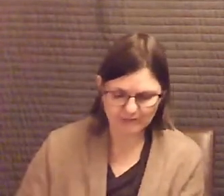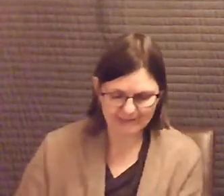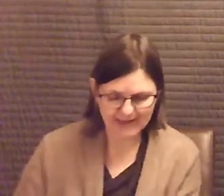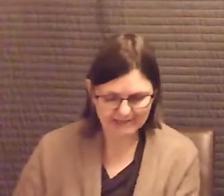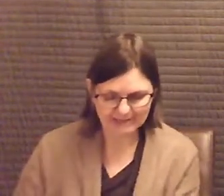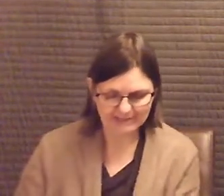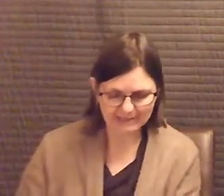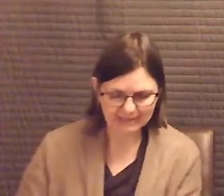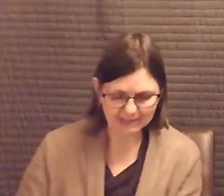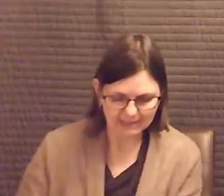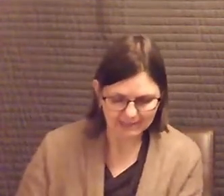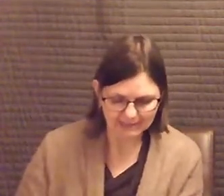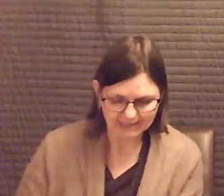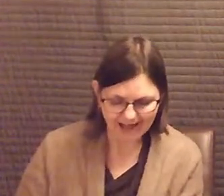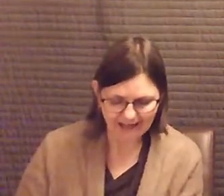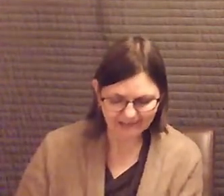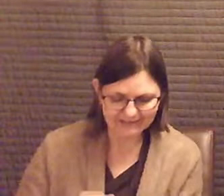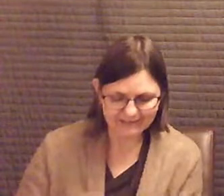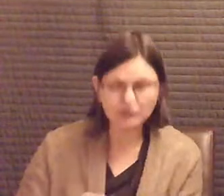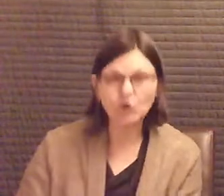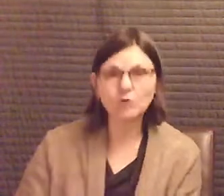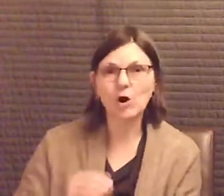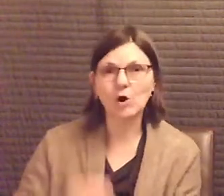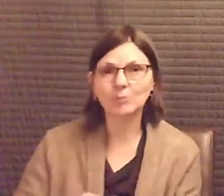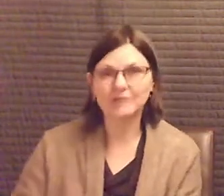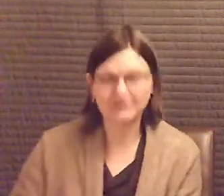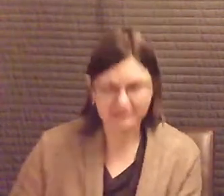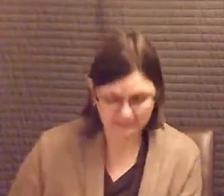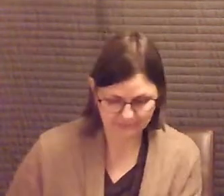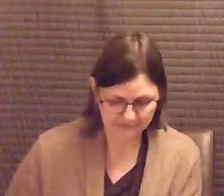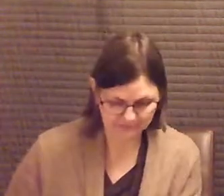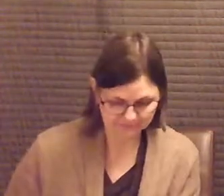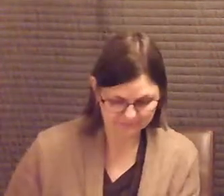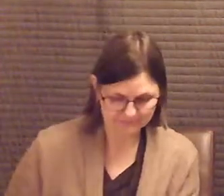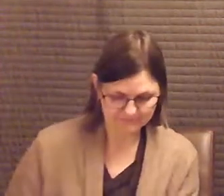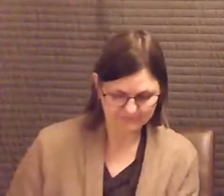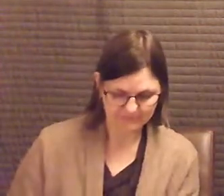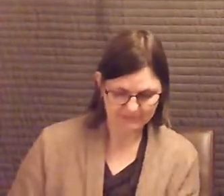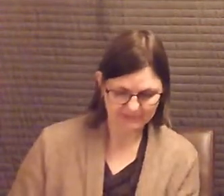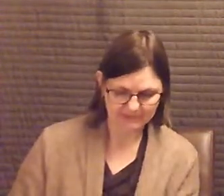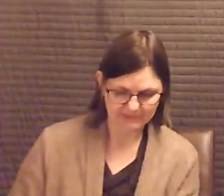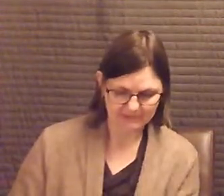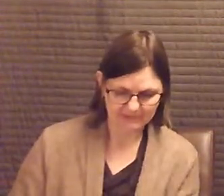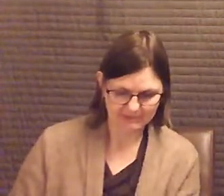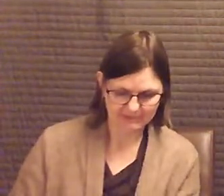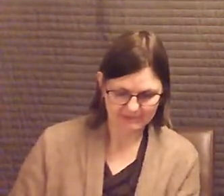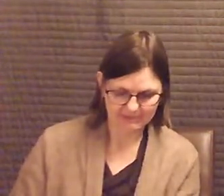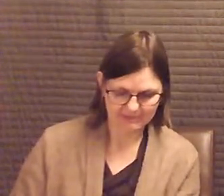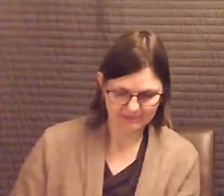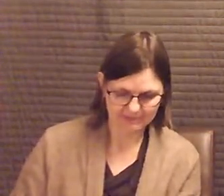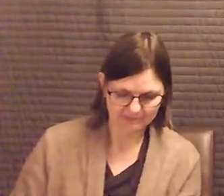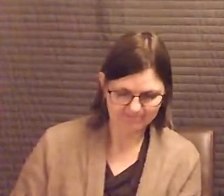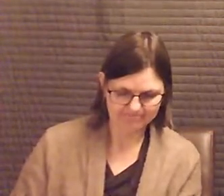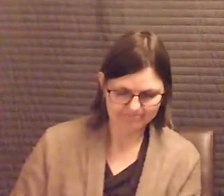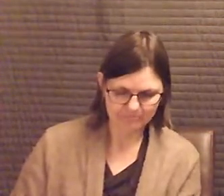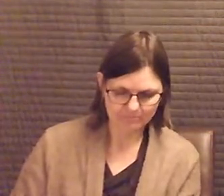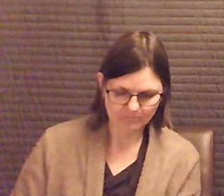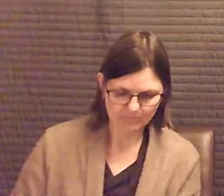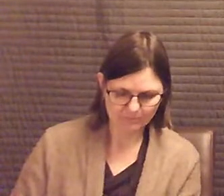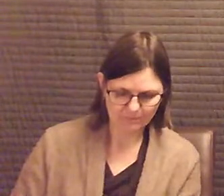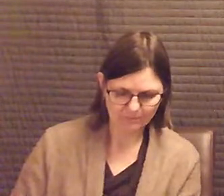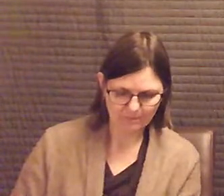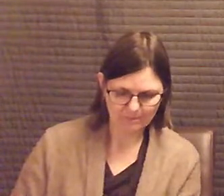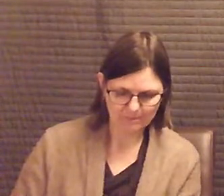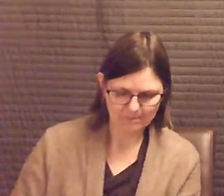schoot naar de aarde en heren niet hagel neerkomen op het land dat je zo groot maar die voor zullen uw het helen van je minder we de heel